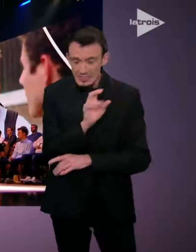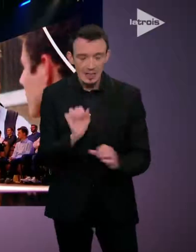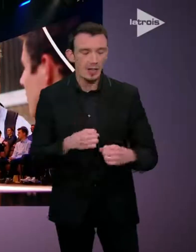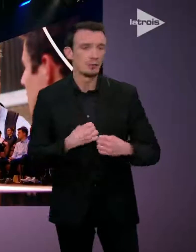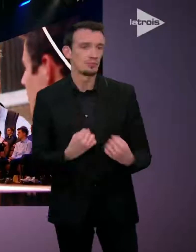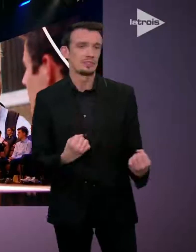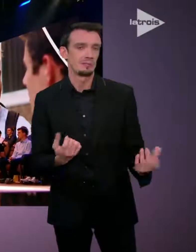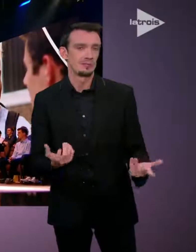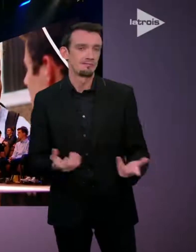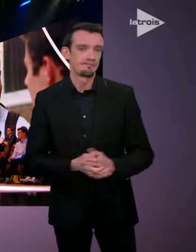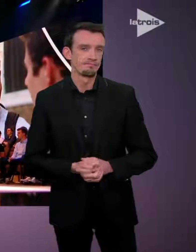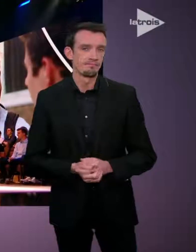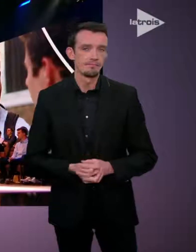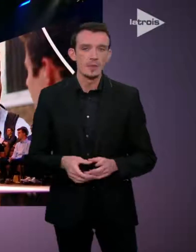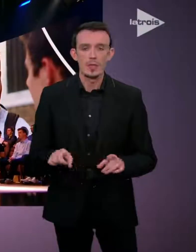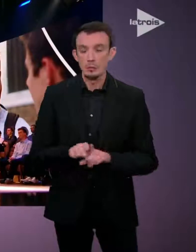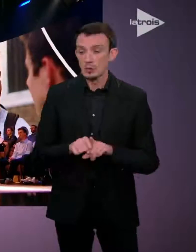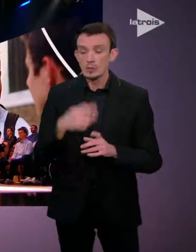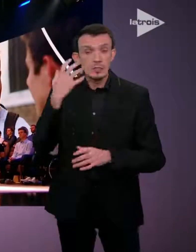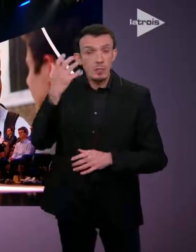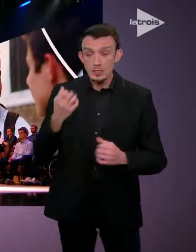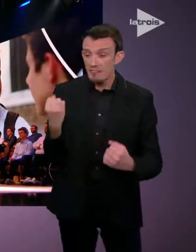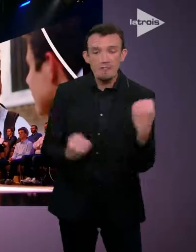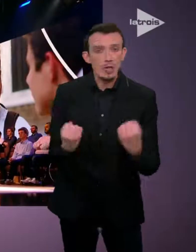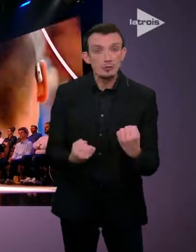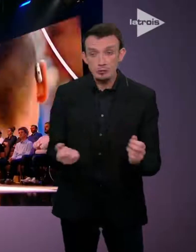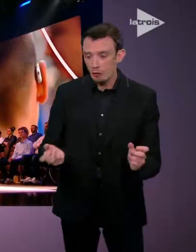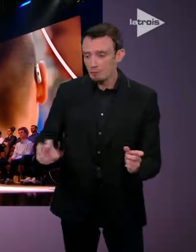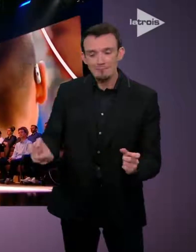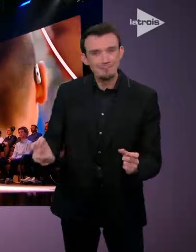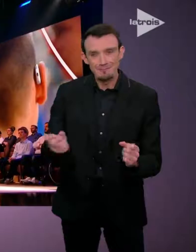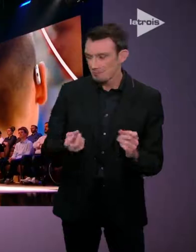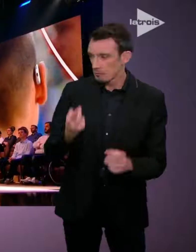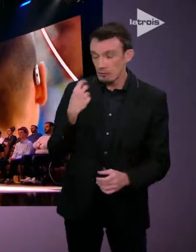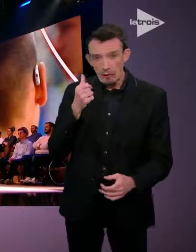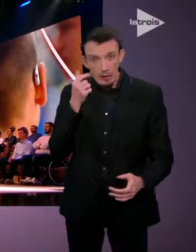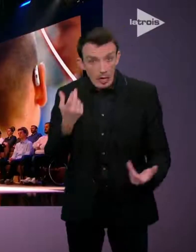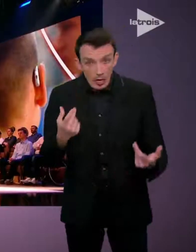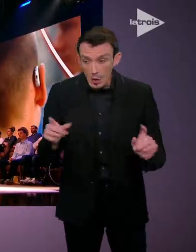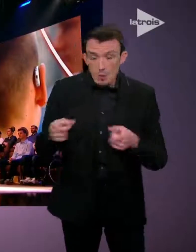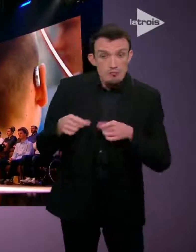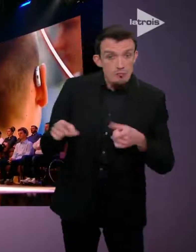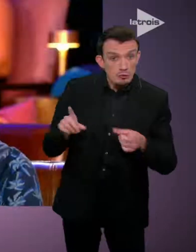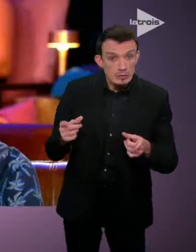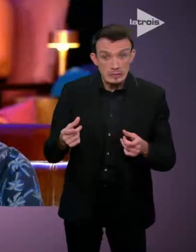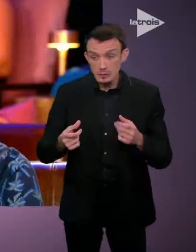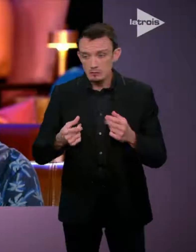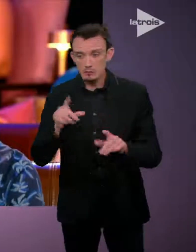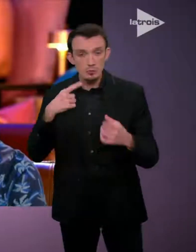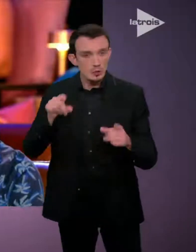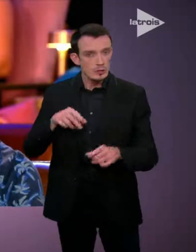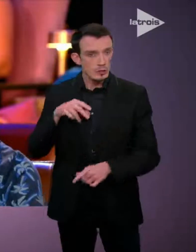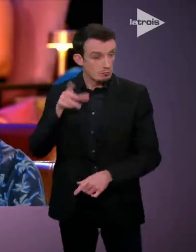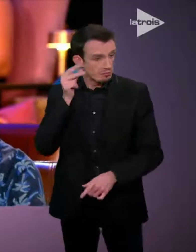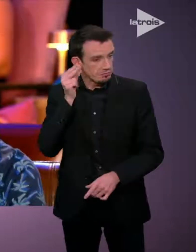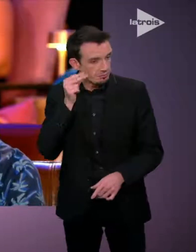choses dans la voiture, la radio, la musique. Je ne comprends pas les paroles des musiques. Et